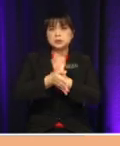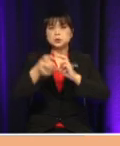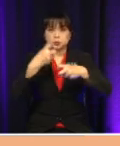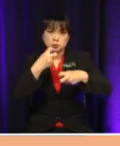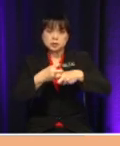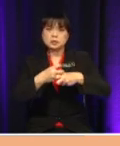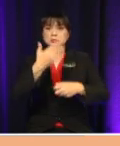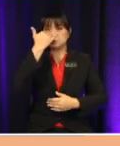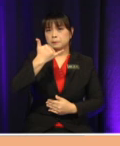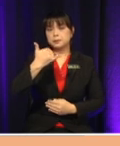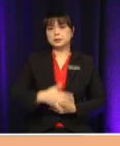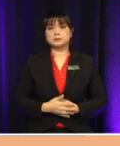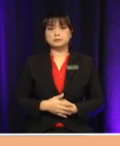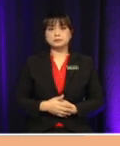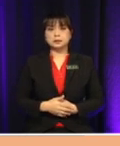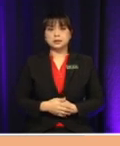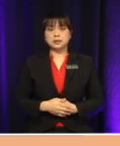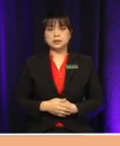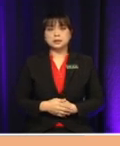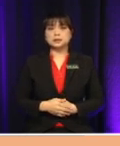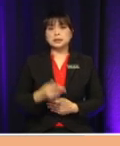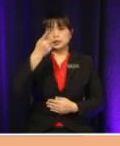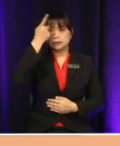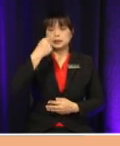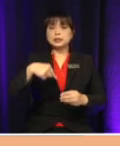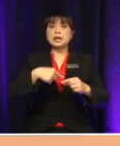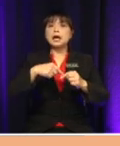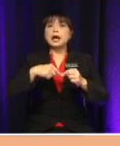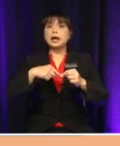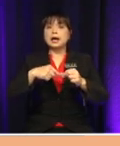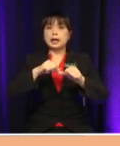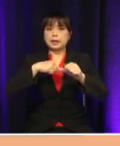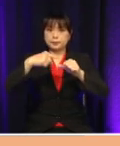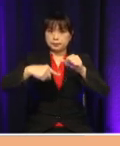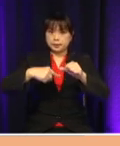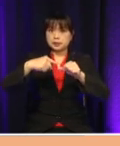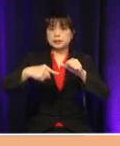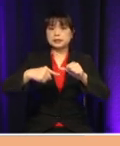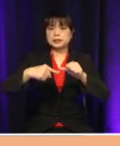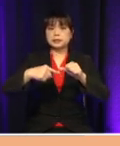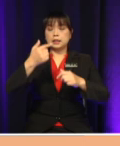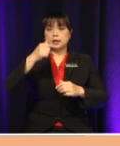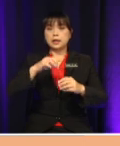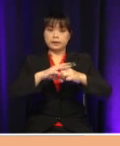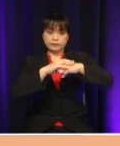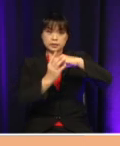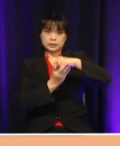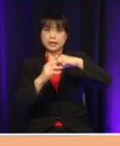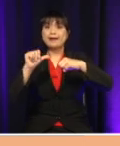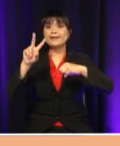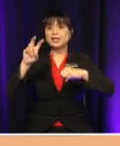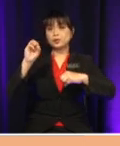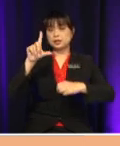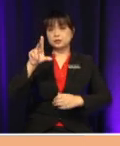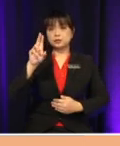seperti albilius di nomor Oke ini keranda apabila menghindari emfisema ini LV mereka hilang